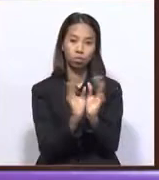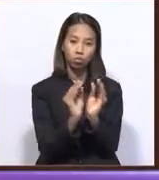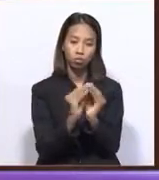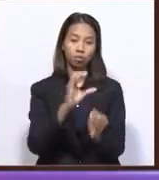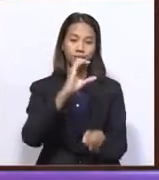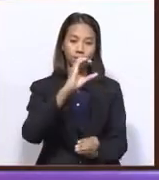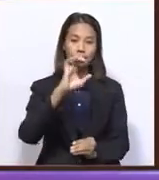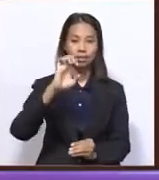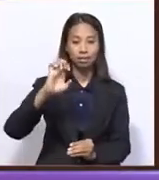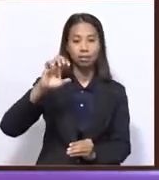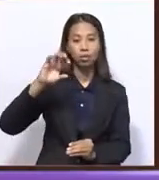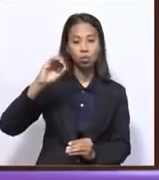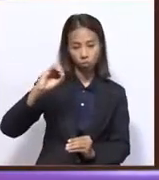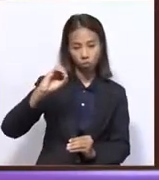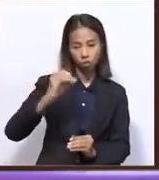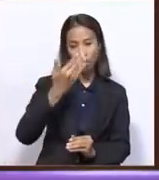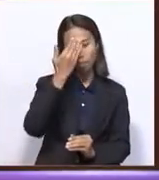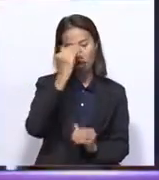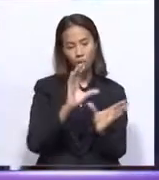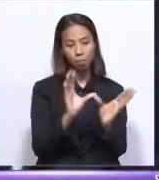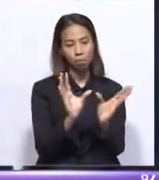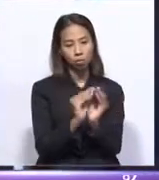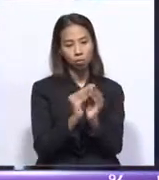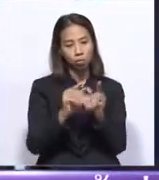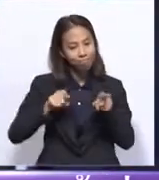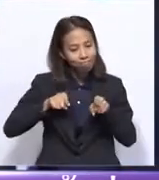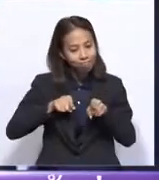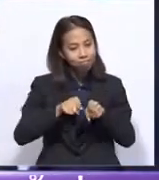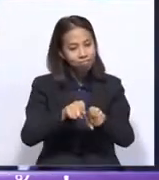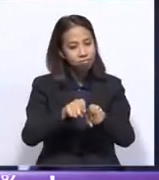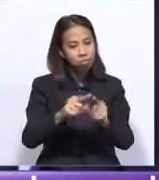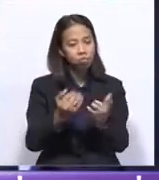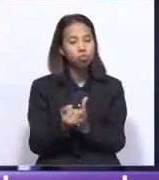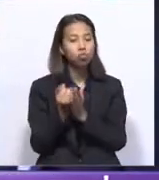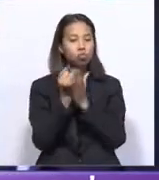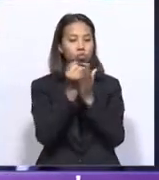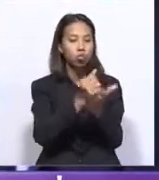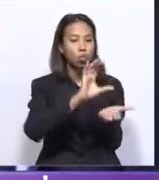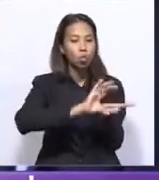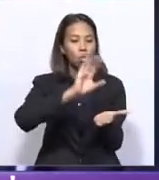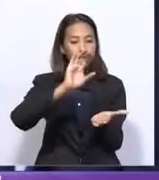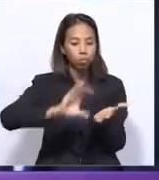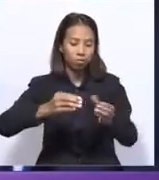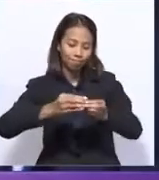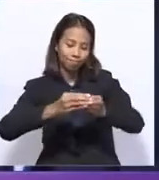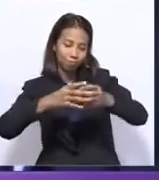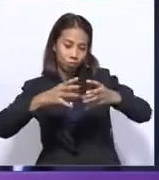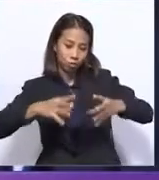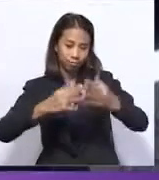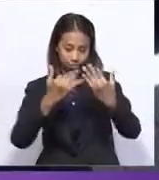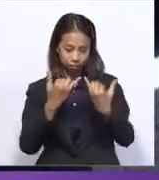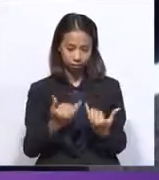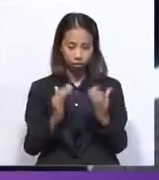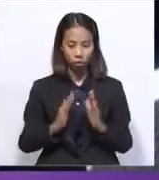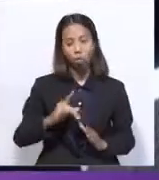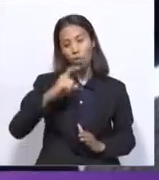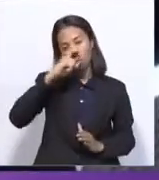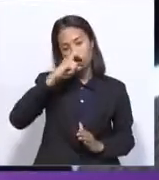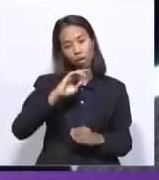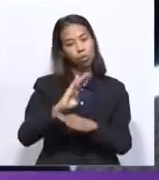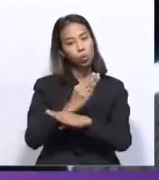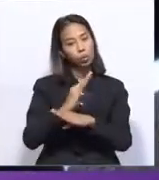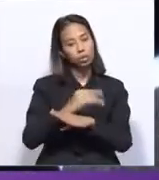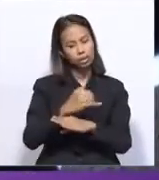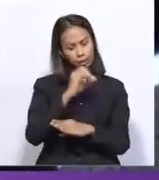Forum ซึ่งเป็นการประชุมคู่ขนานเพื่อแสวงหาโอกาสขยายการลงทุนให้เติบโตขึ้นโดยนักธุรกิจไทยขอให้นายกรัฐมนตรี